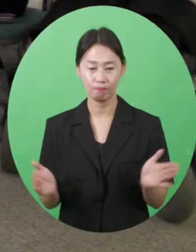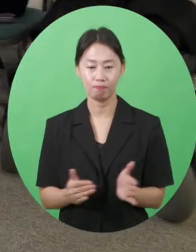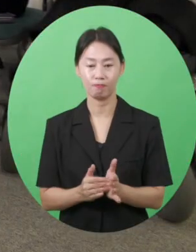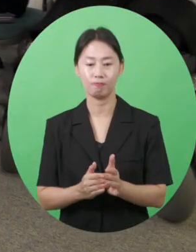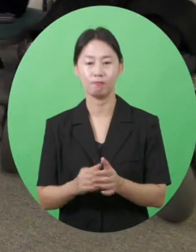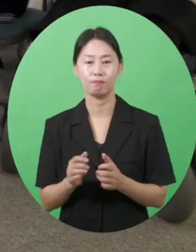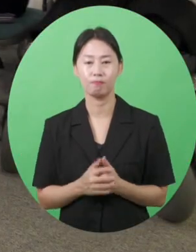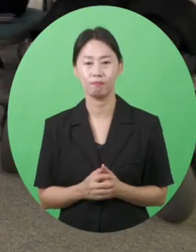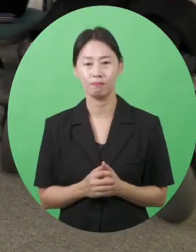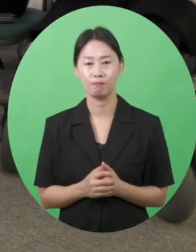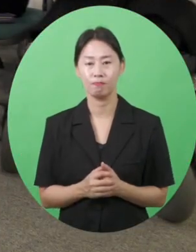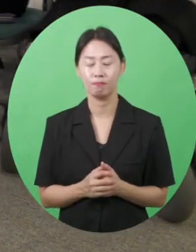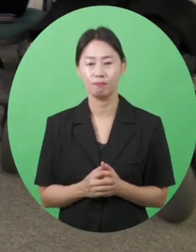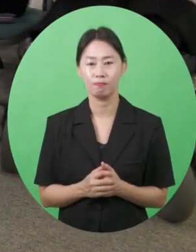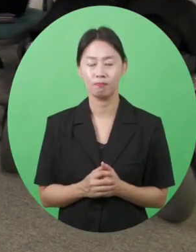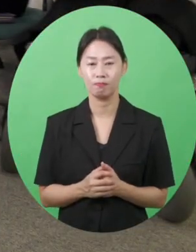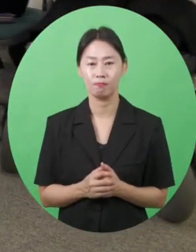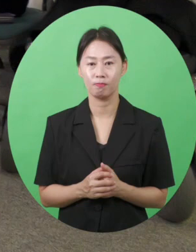이상입니다.